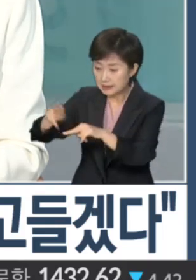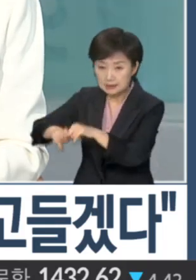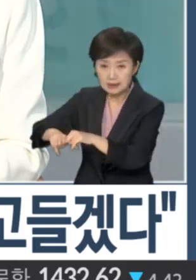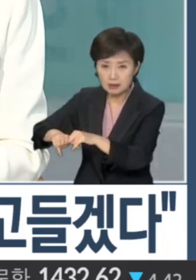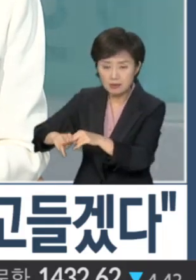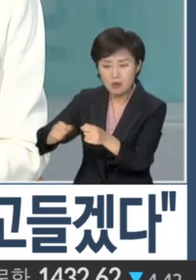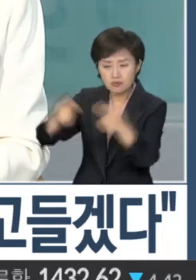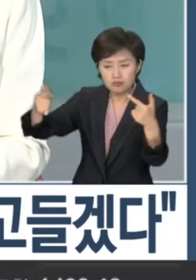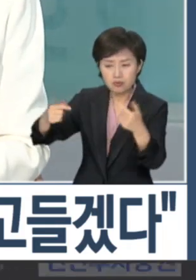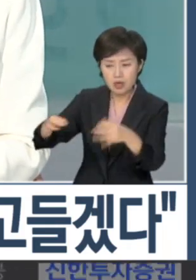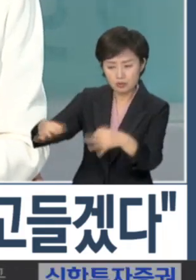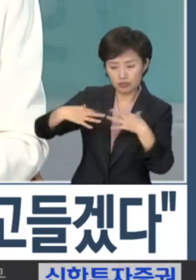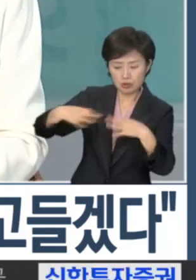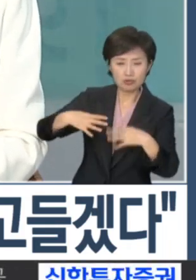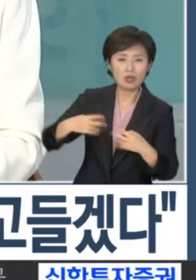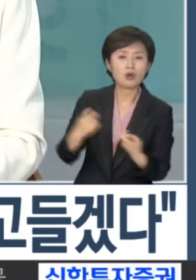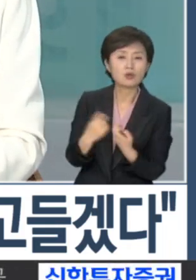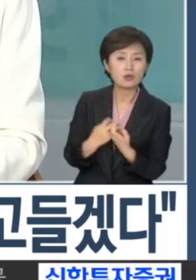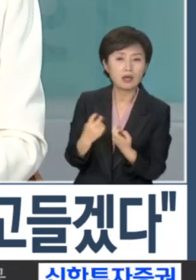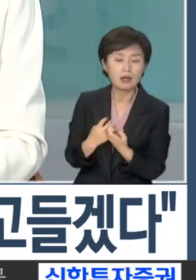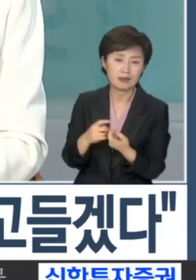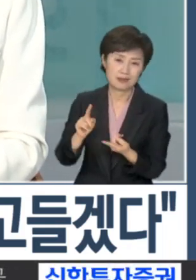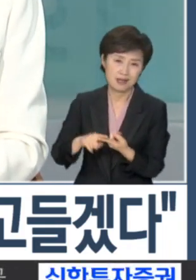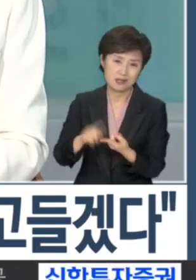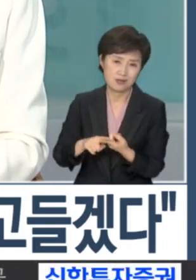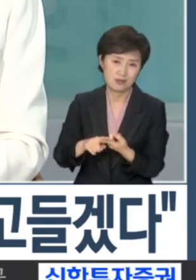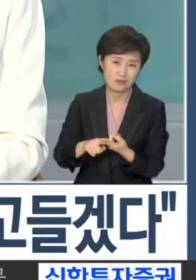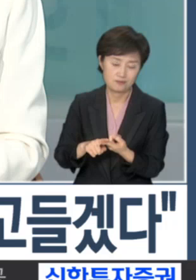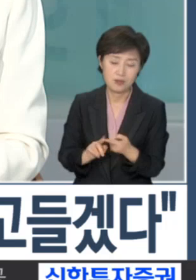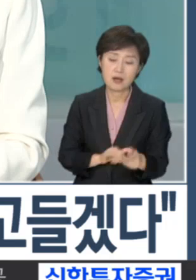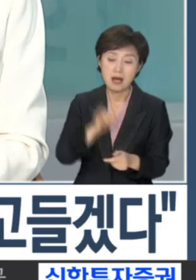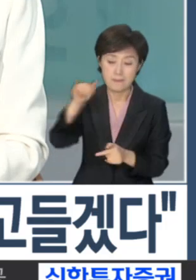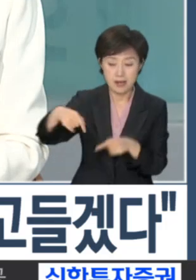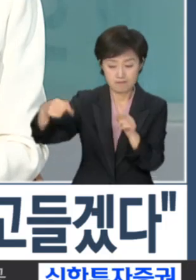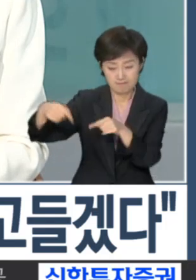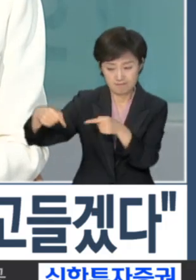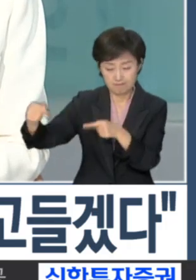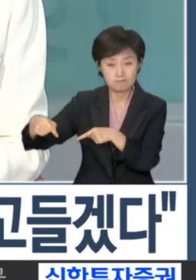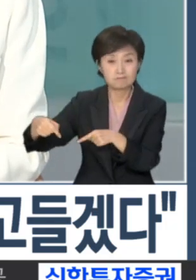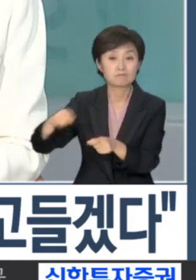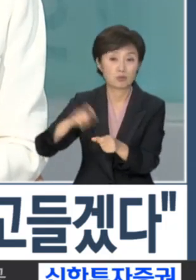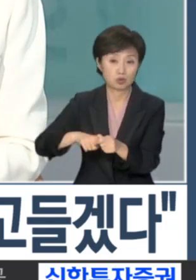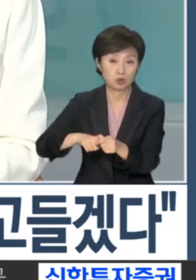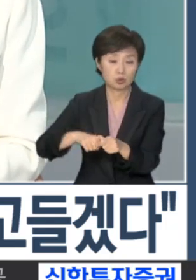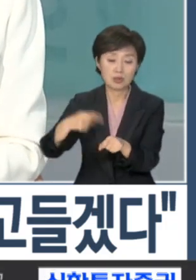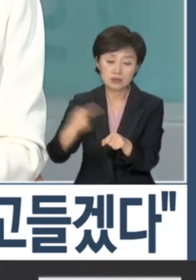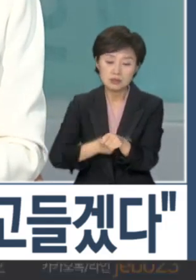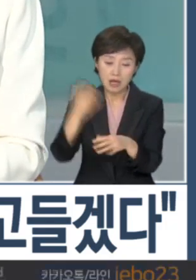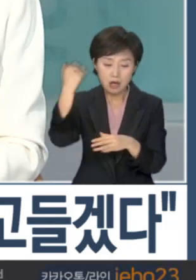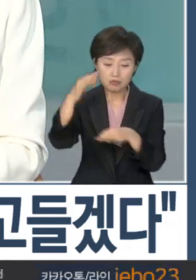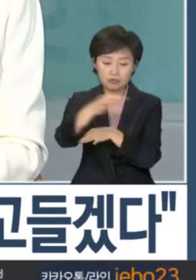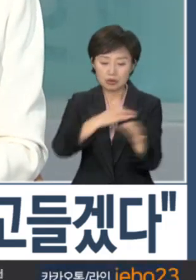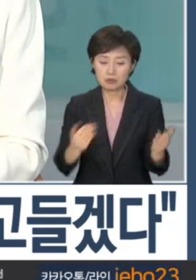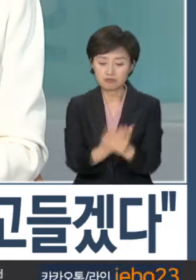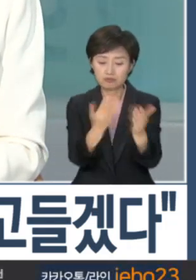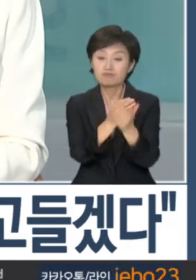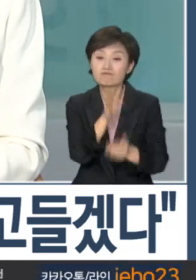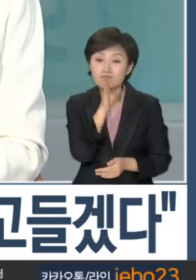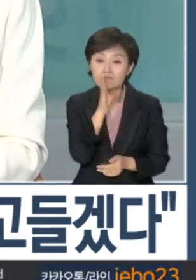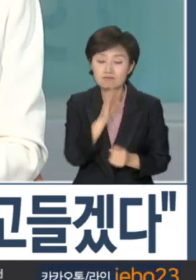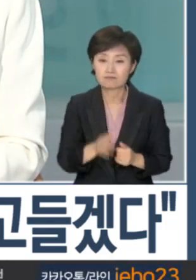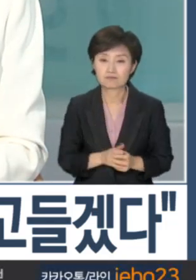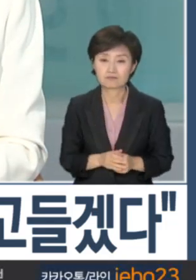투자에 대한 관점으로 보게 되면 이것은 외채에 관한 부분들을 넘어서 대한민국 국내의 경제 문제랑 다 맞물려 있는 것이거든요.